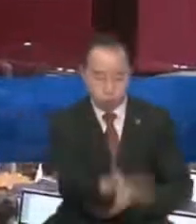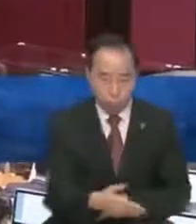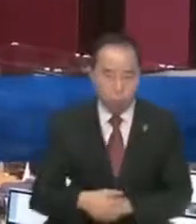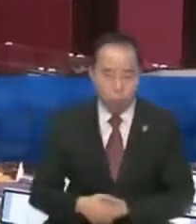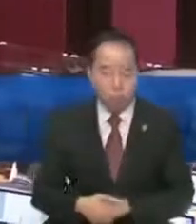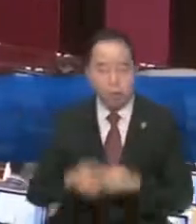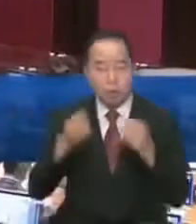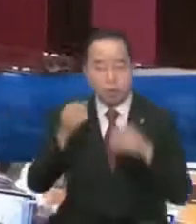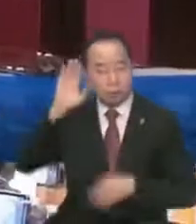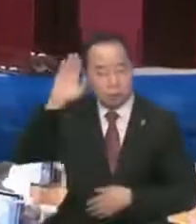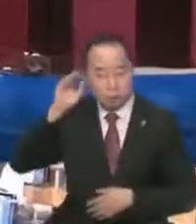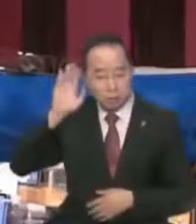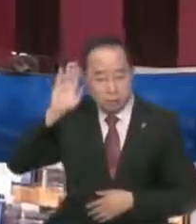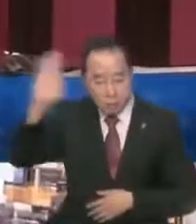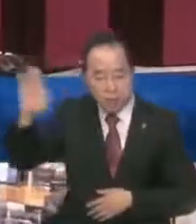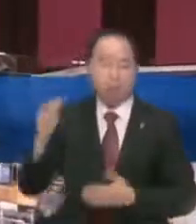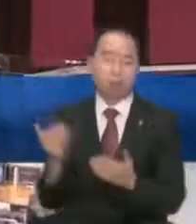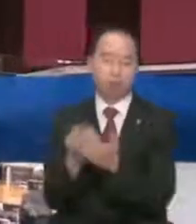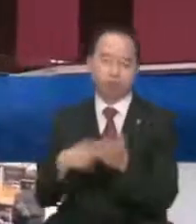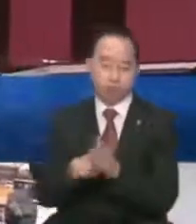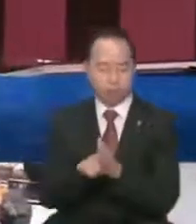새로운 전진을 향한 대합입니다.